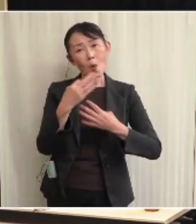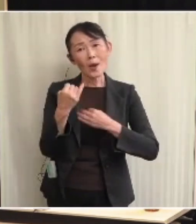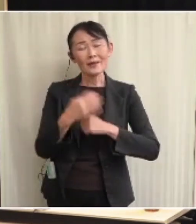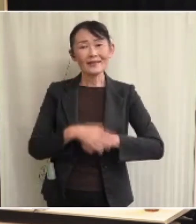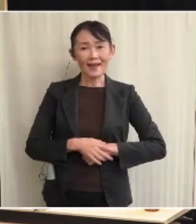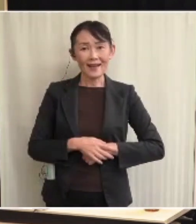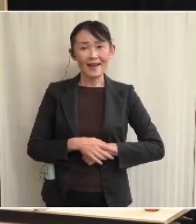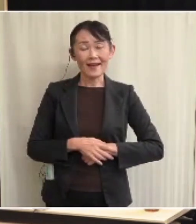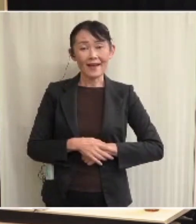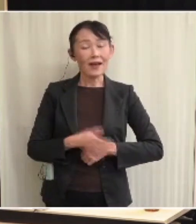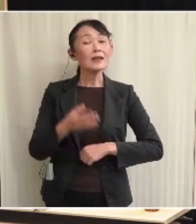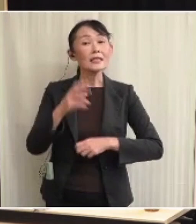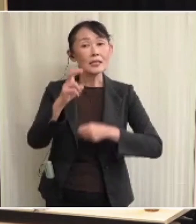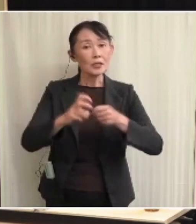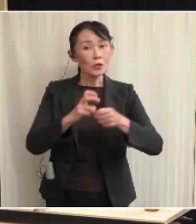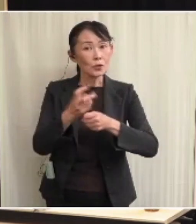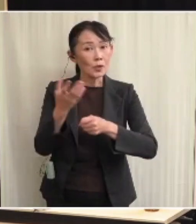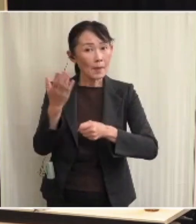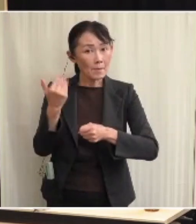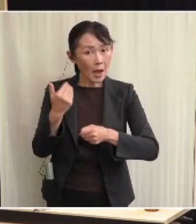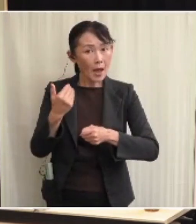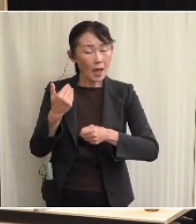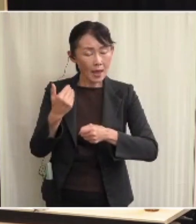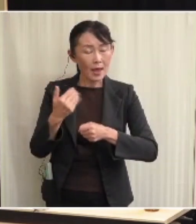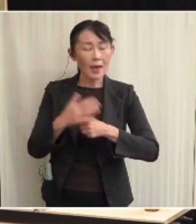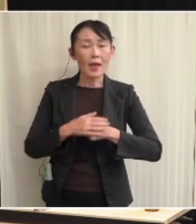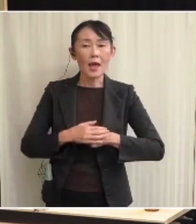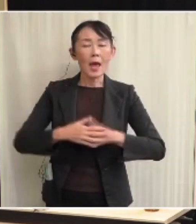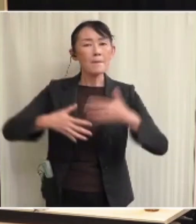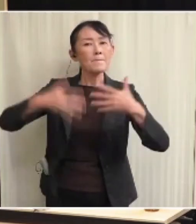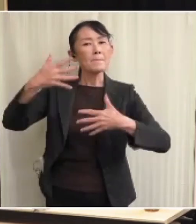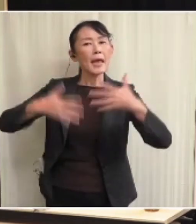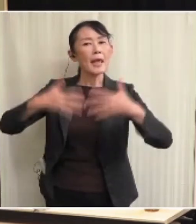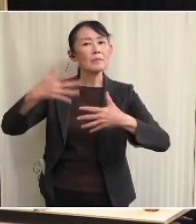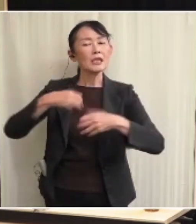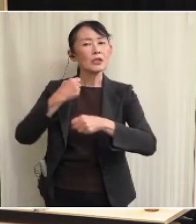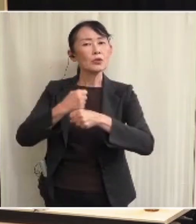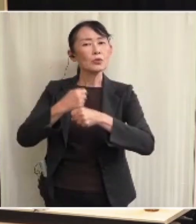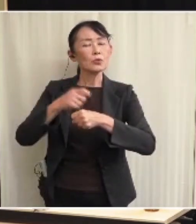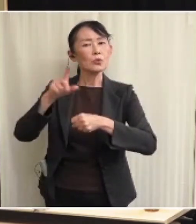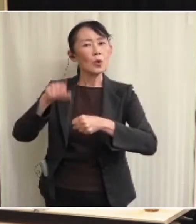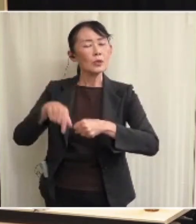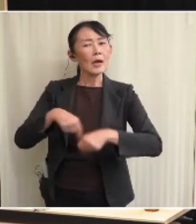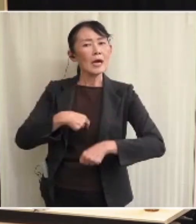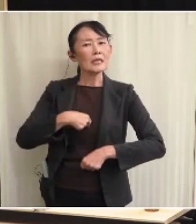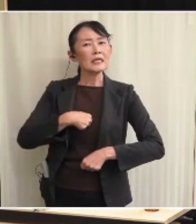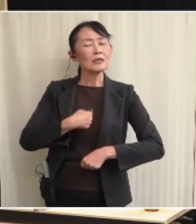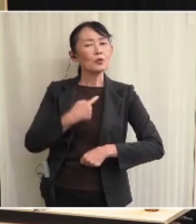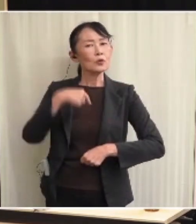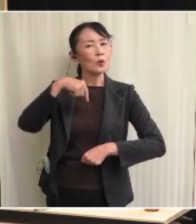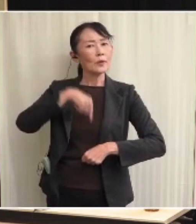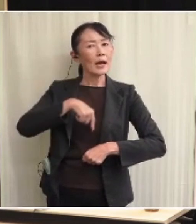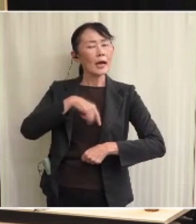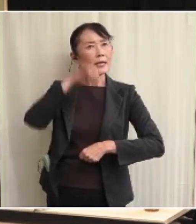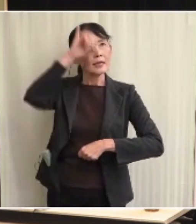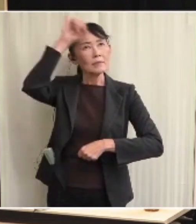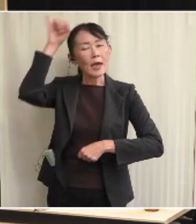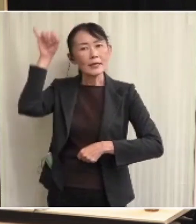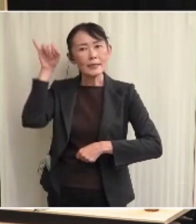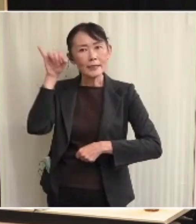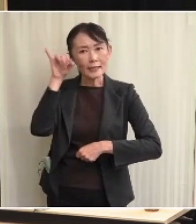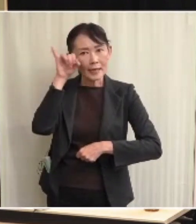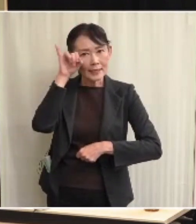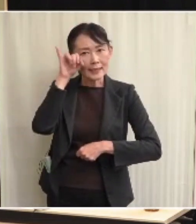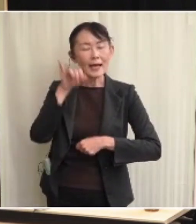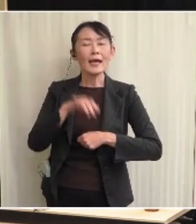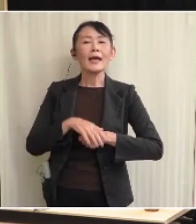番組枠を持つということになった時に、まあ、だったら自分の中で今までイメージしていて、き